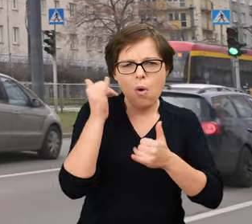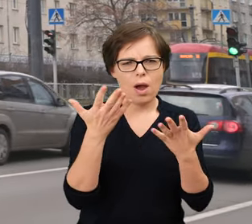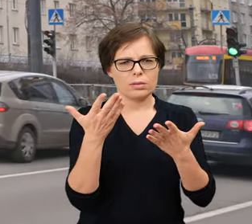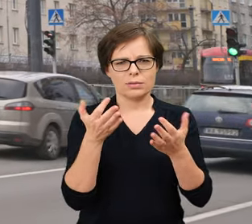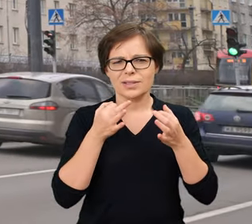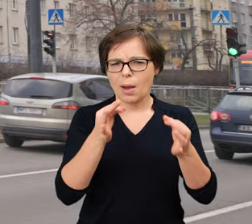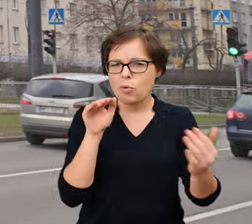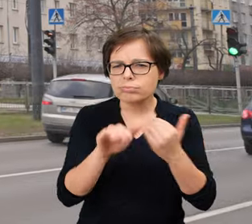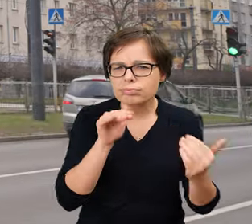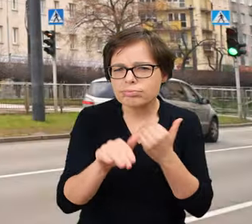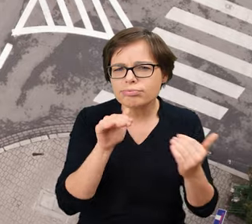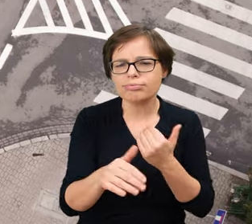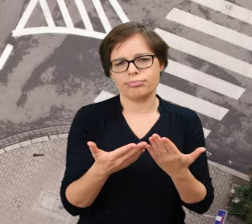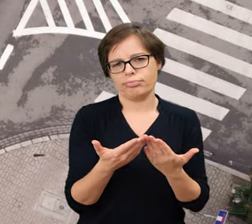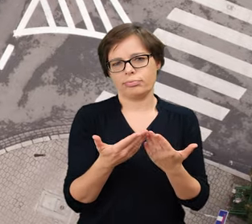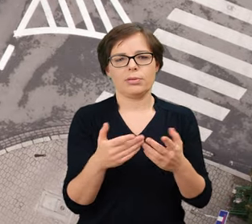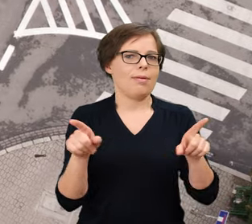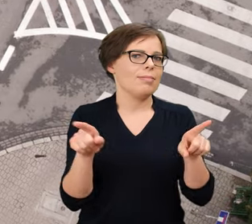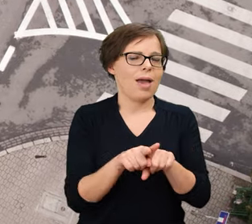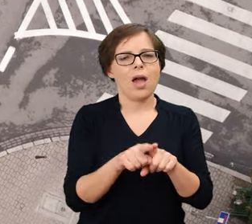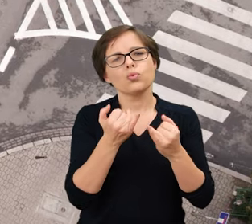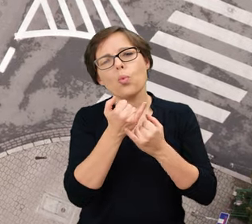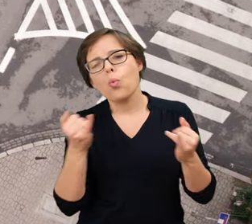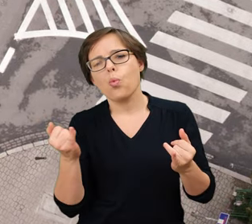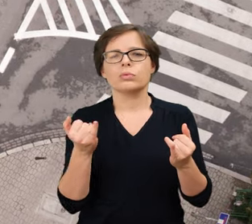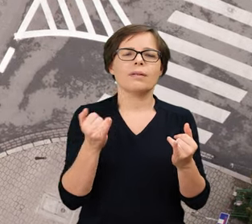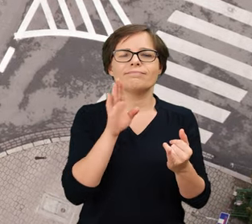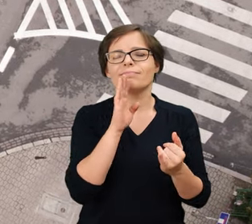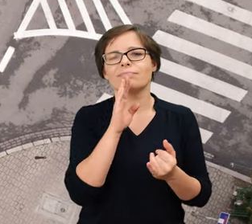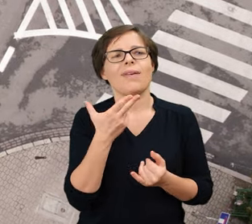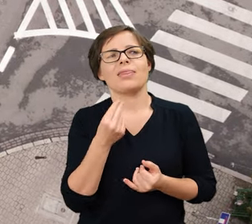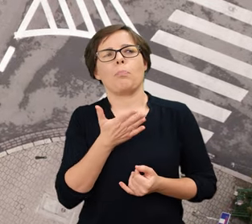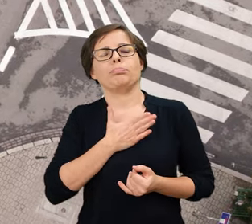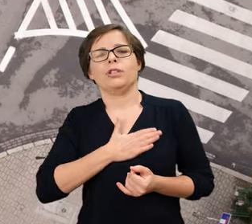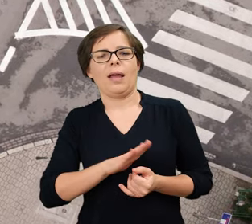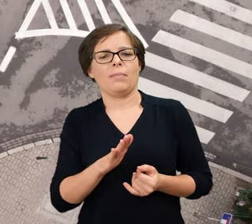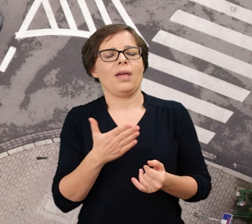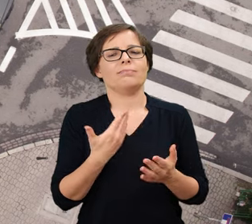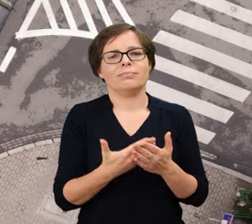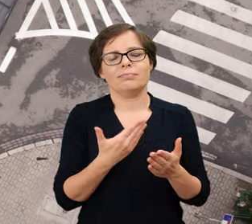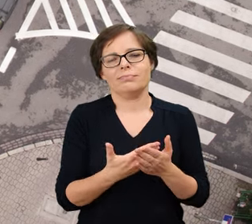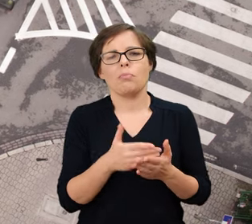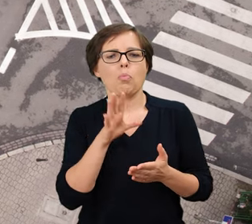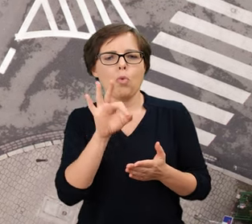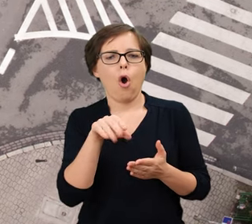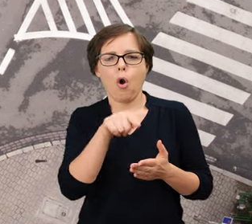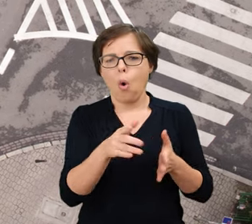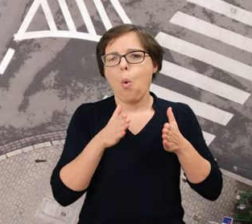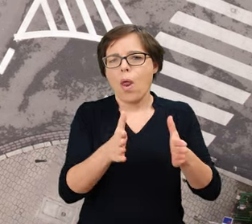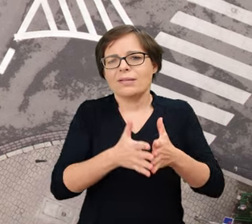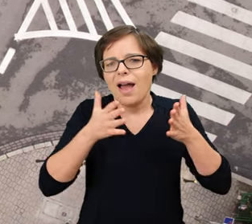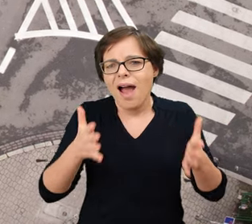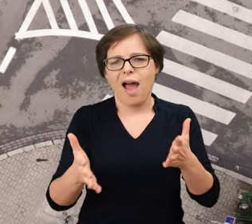ruchem i z różnymi nieprzyjemnościami życia przy jednej z bardzo ruchliwych